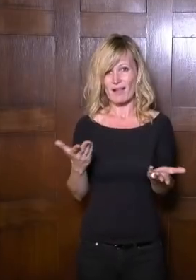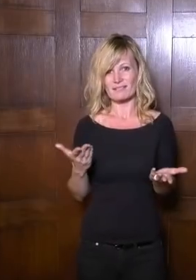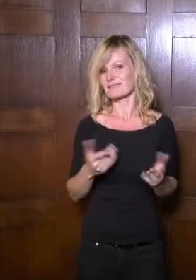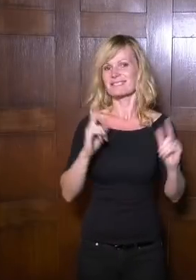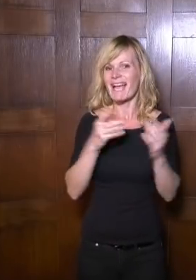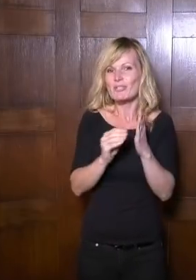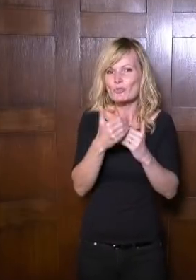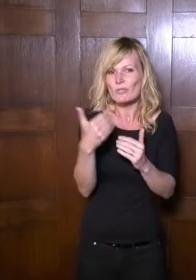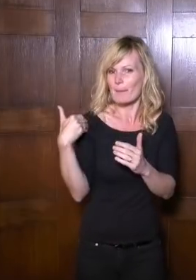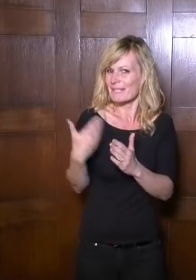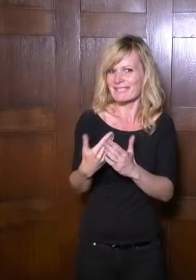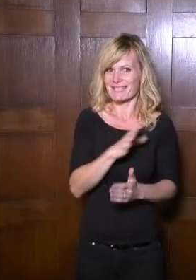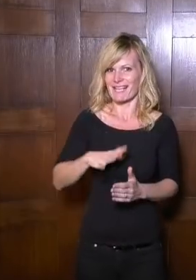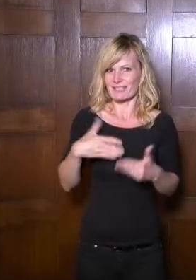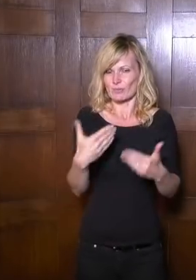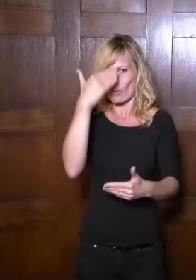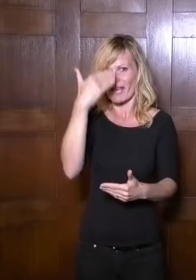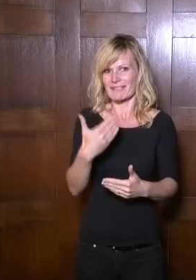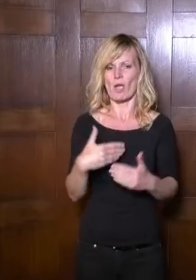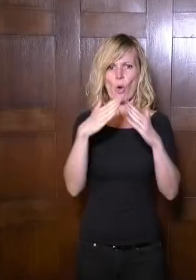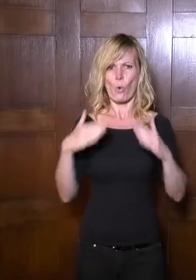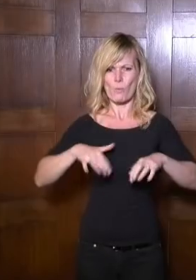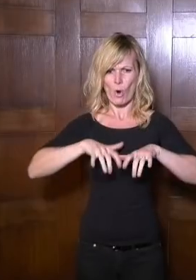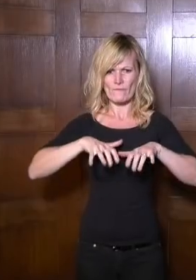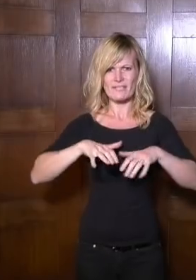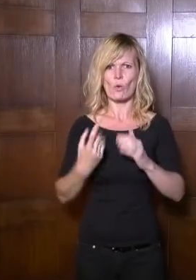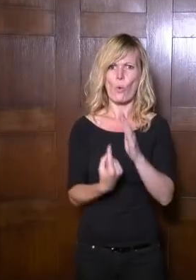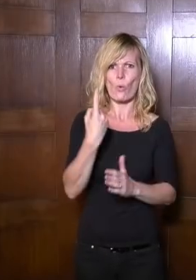hatte kein Schüler in Sachsen zu tun. Und dieses Homeoffice war im Endeffekt eine